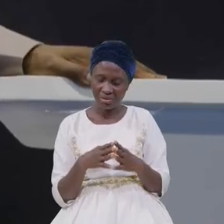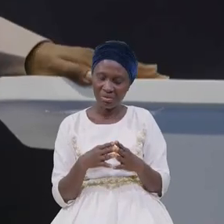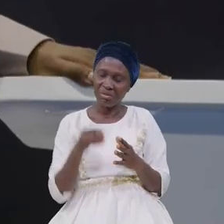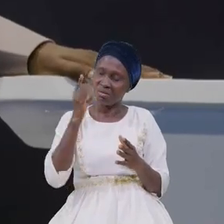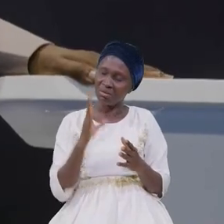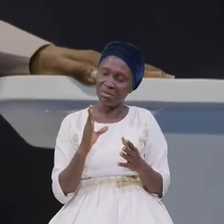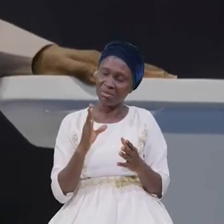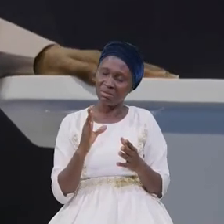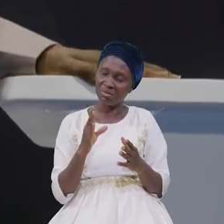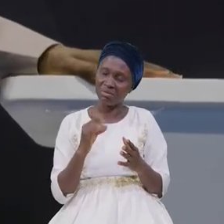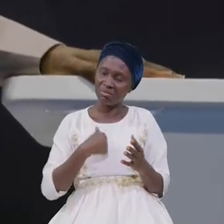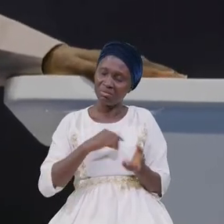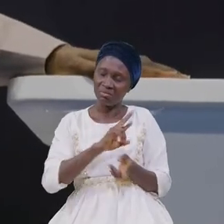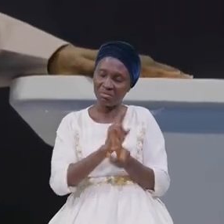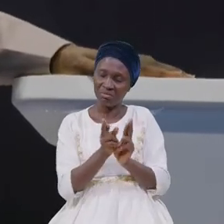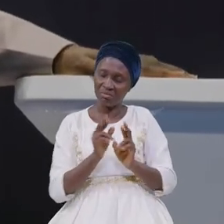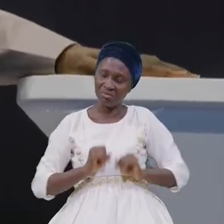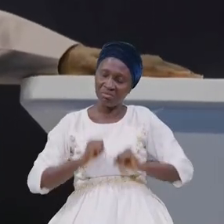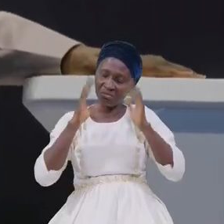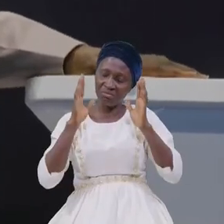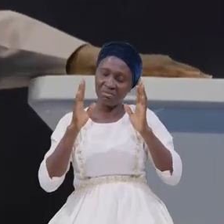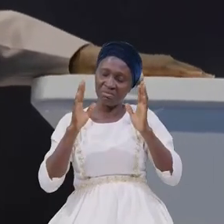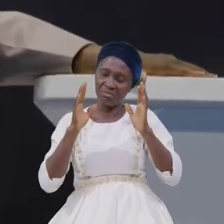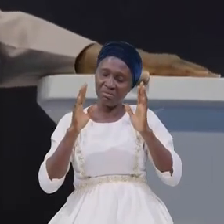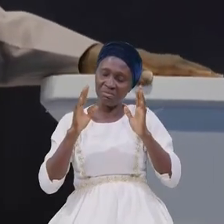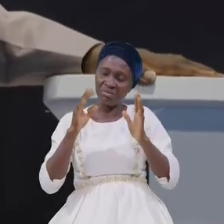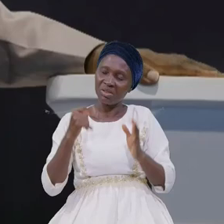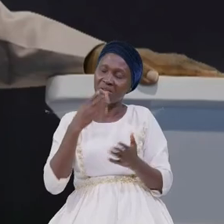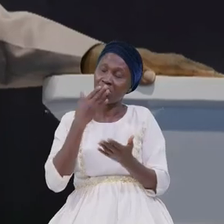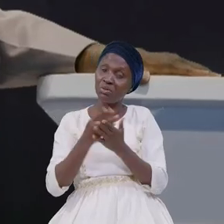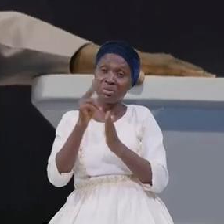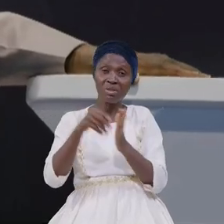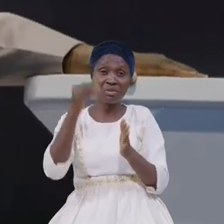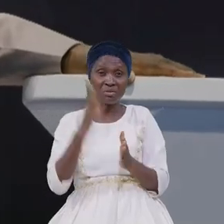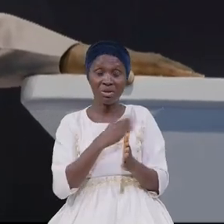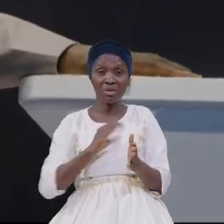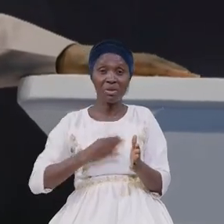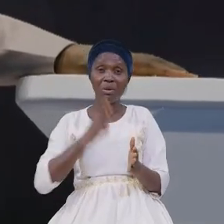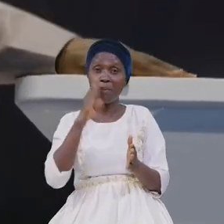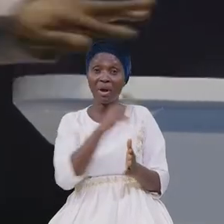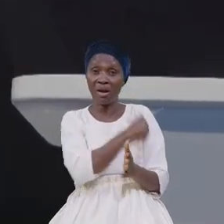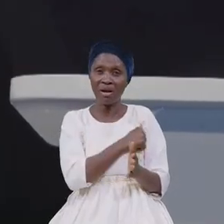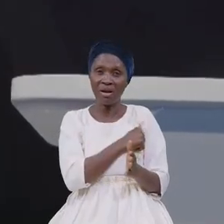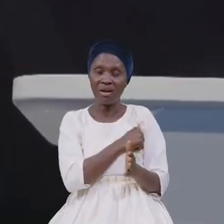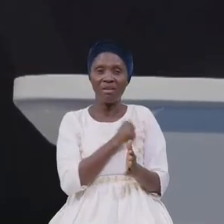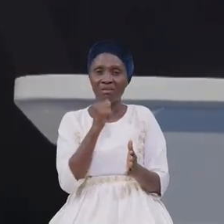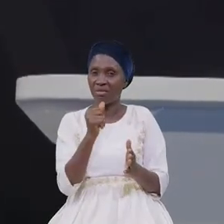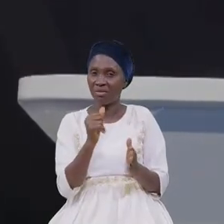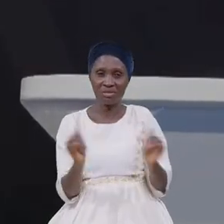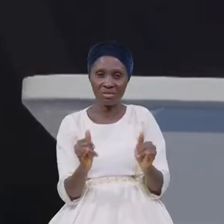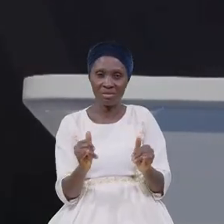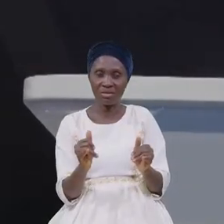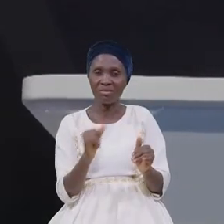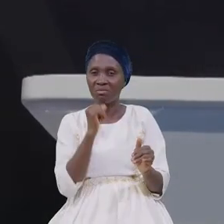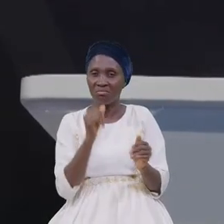pas. Sa bonté et notre mauvais style de vie ne se mélangent pas. Dieu nous appelle à